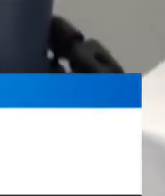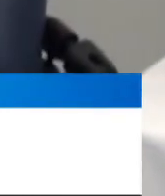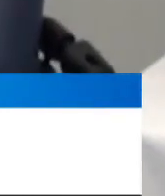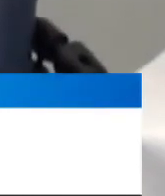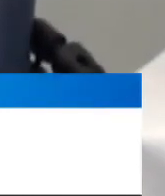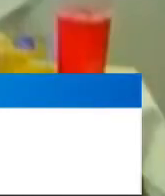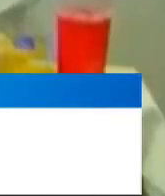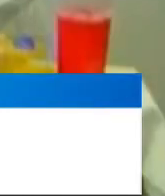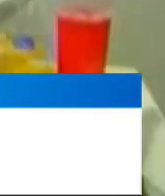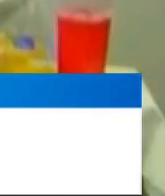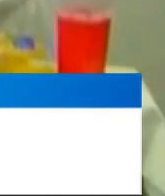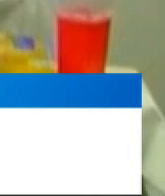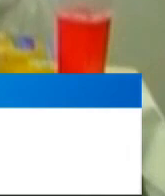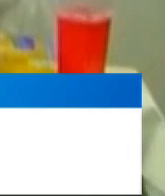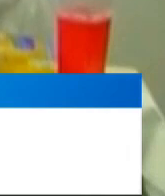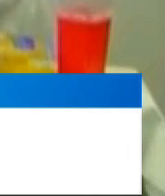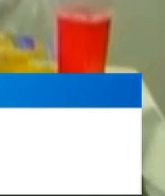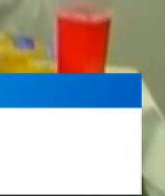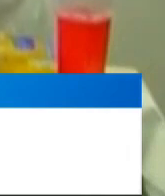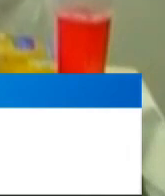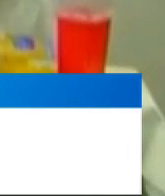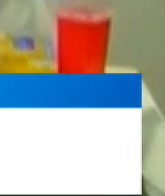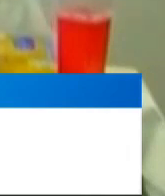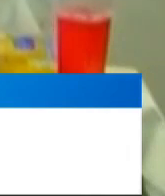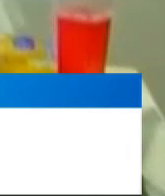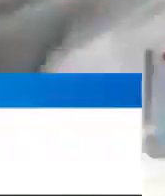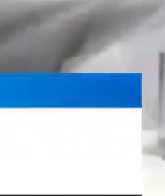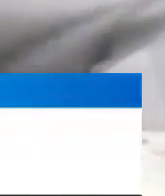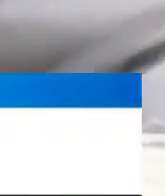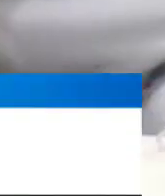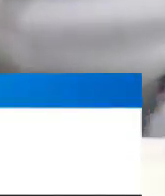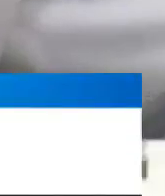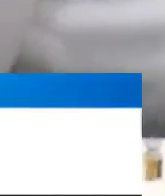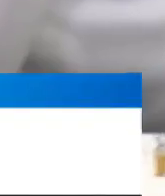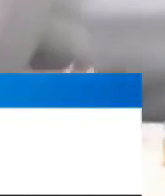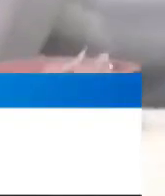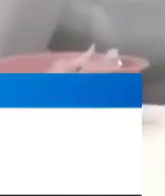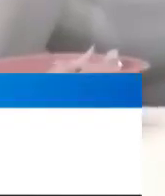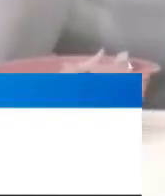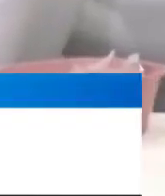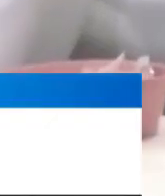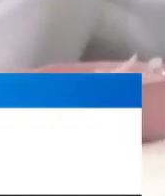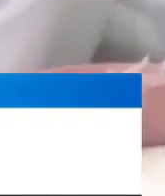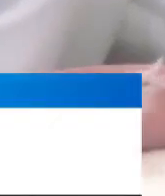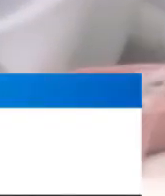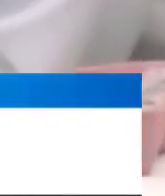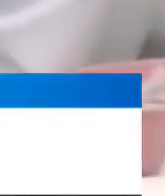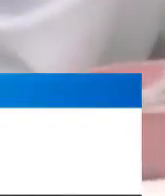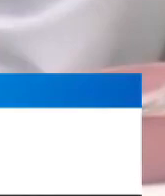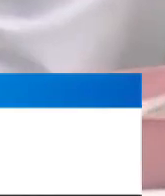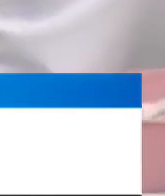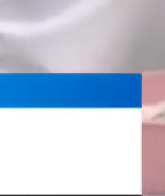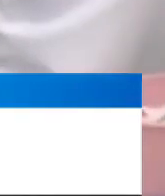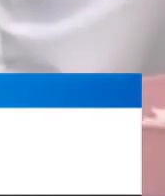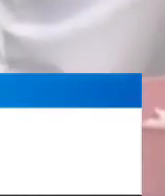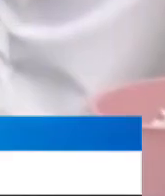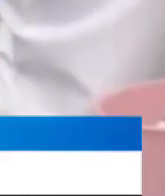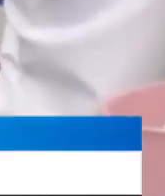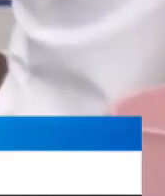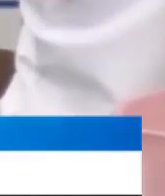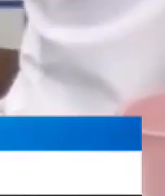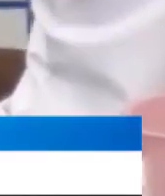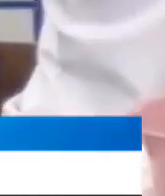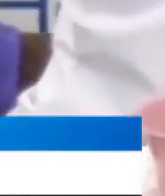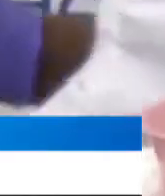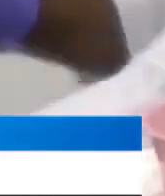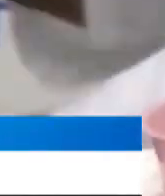of pain, hurt, suffering, death. And so I felt a huge sense of relief